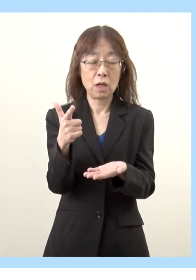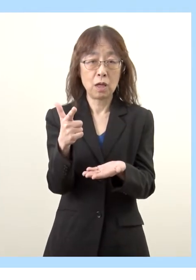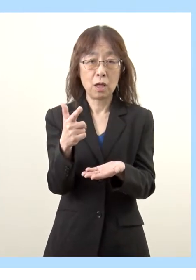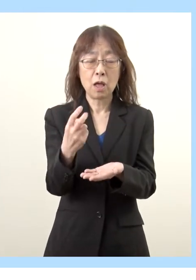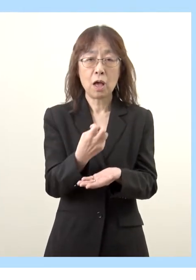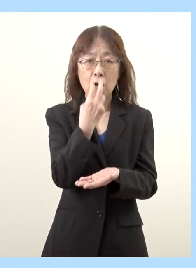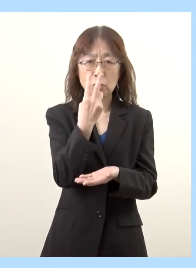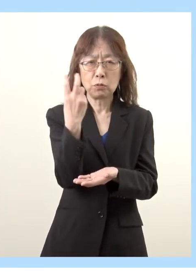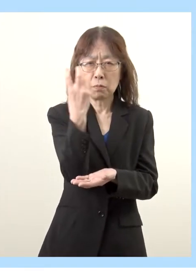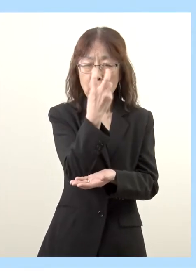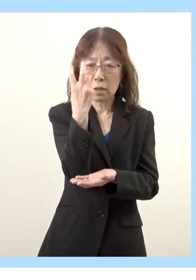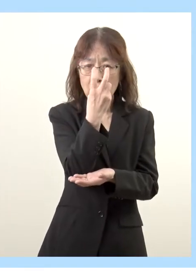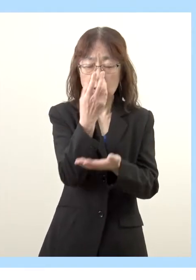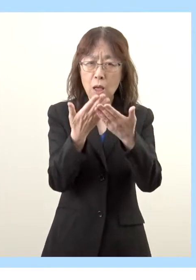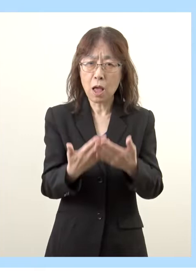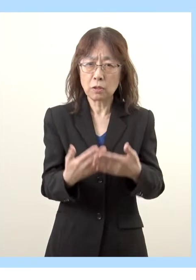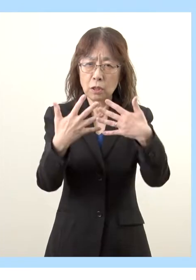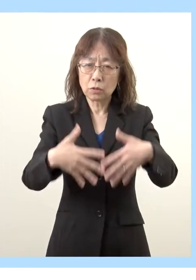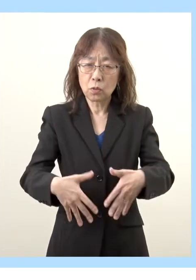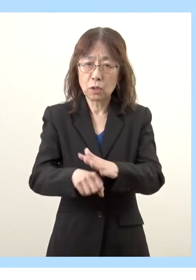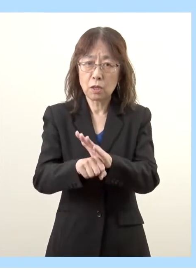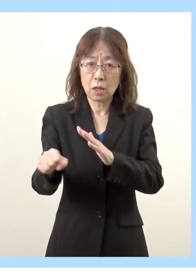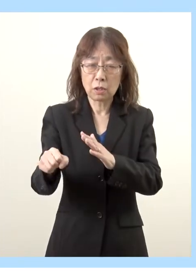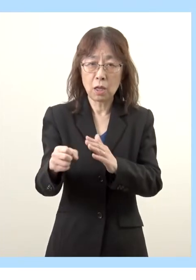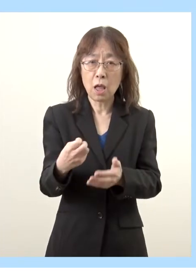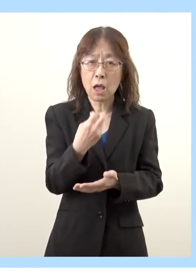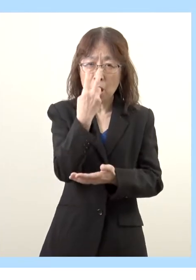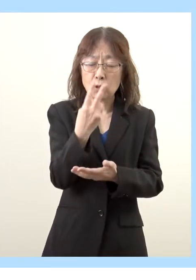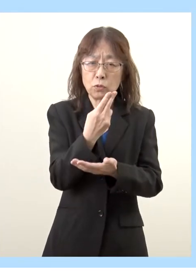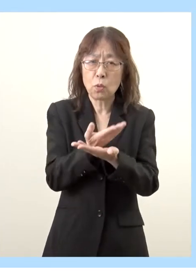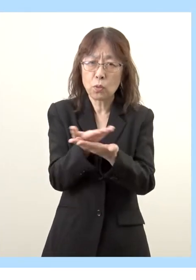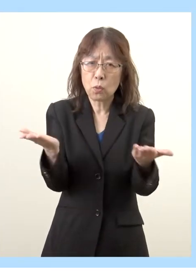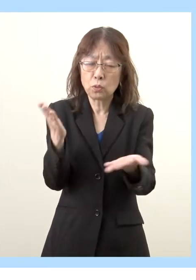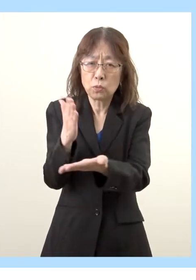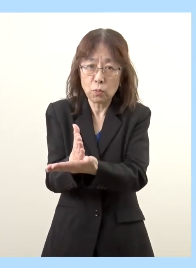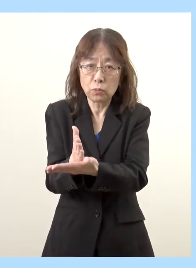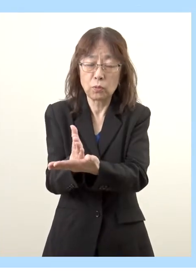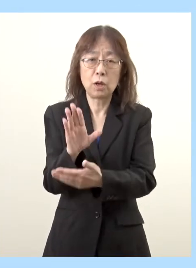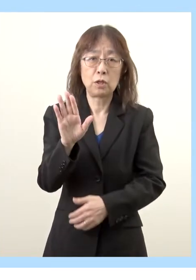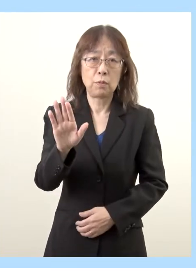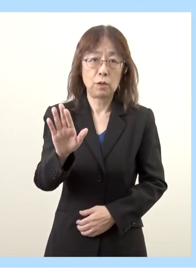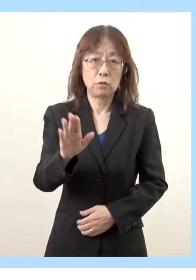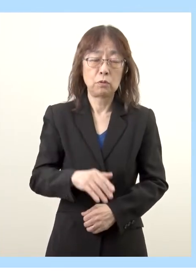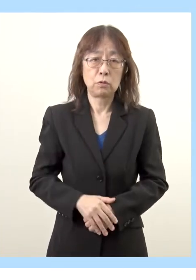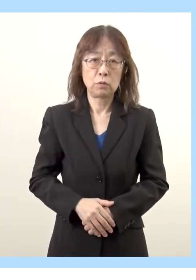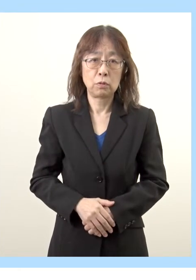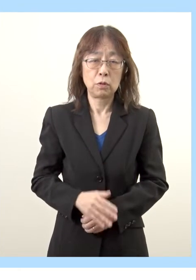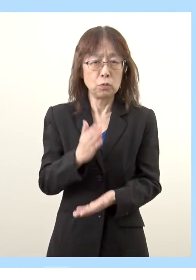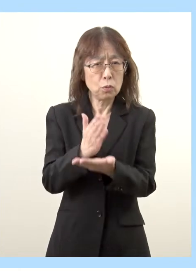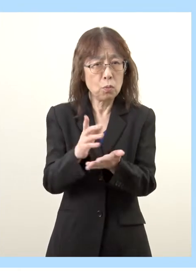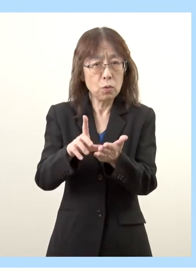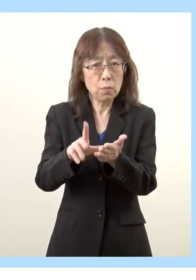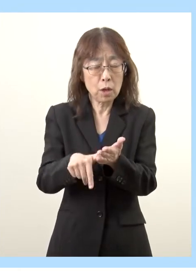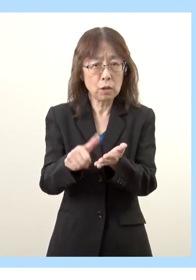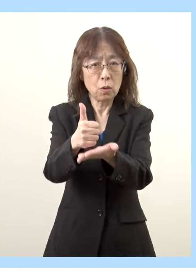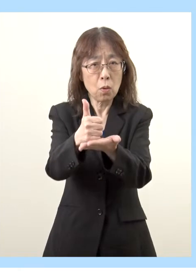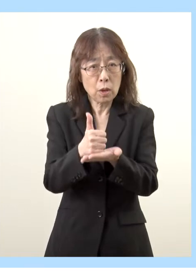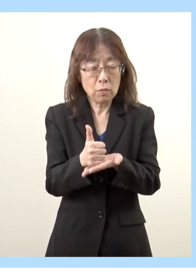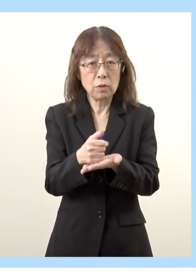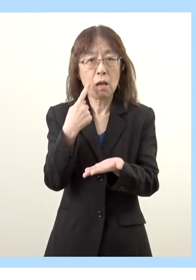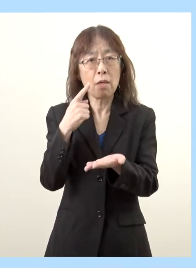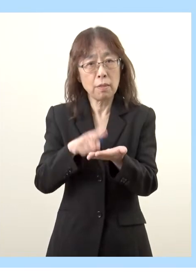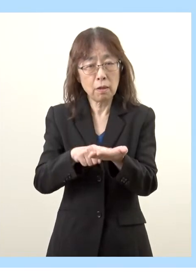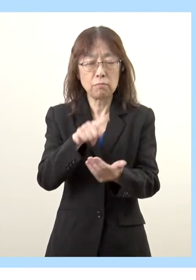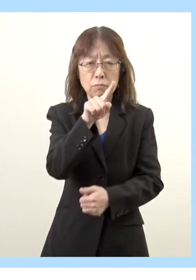地震などでガスメーターの安全装置が働き、ガスの供給がストップすることがあります。その場